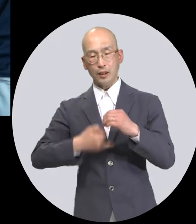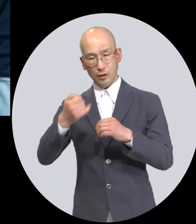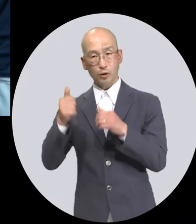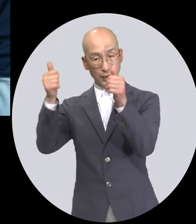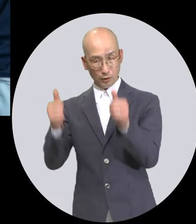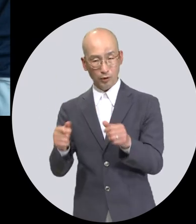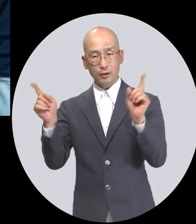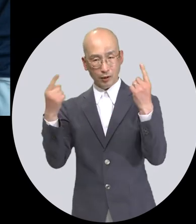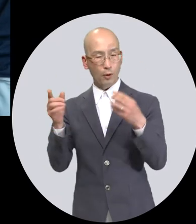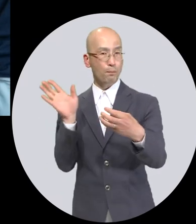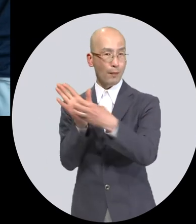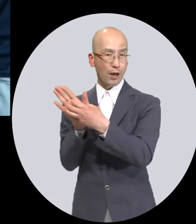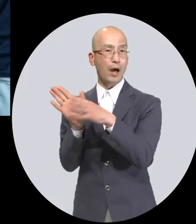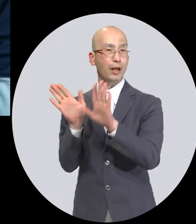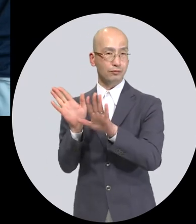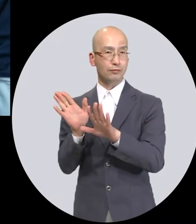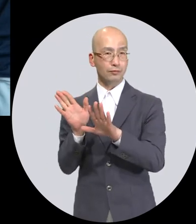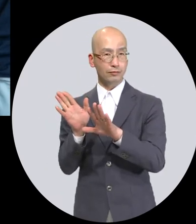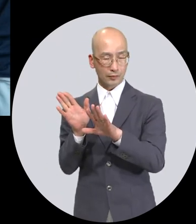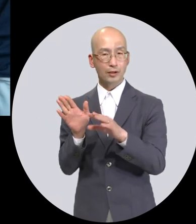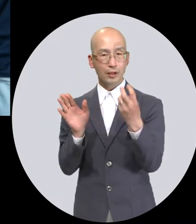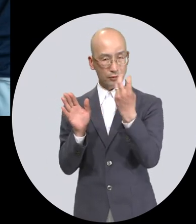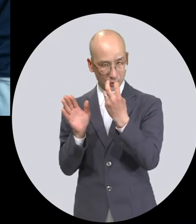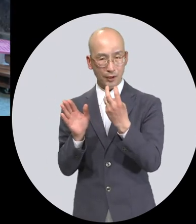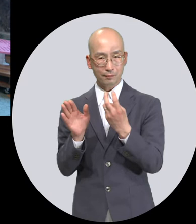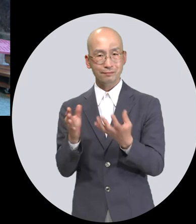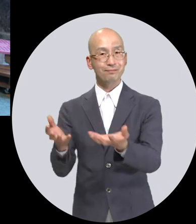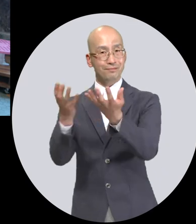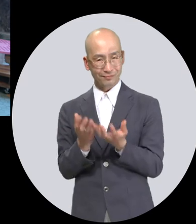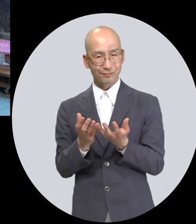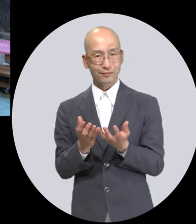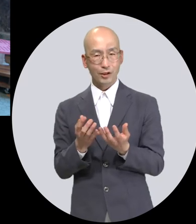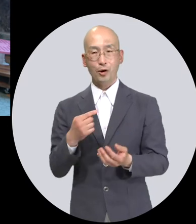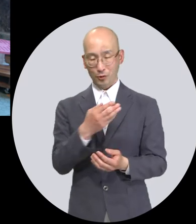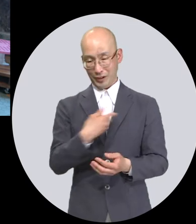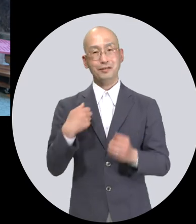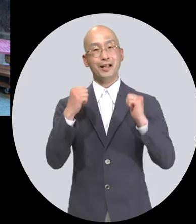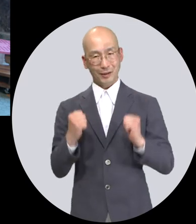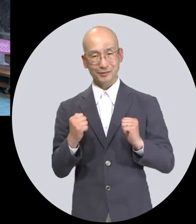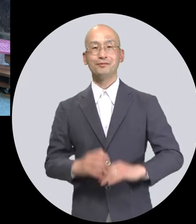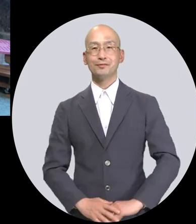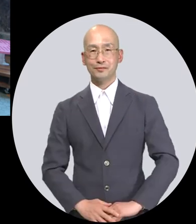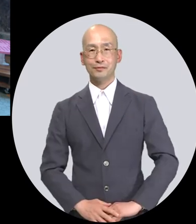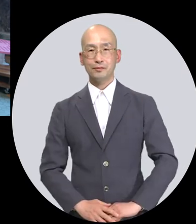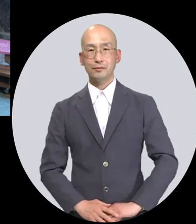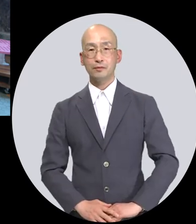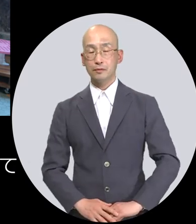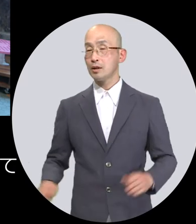イベントのページに掲載されていますので、ぜひ確認してここに来てくれると私たちがいます